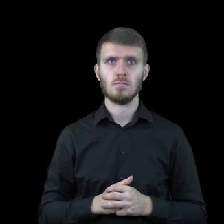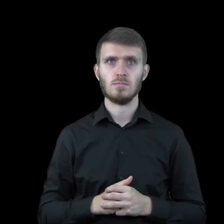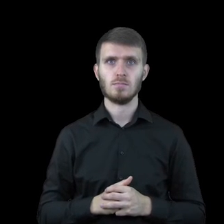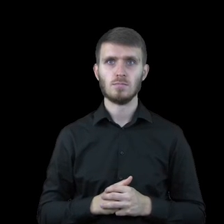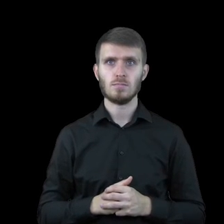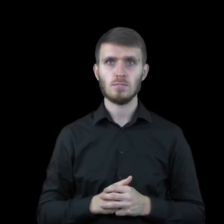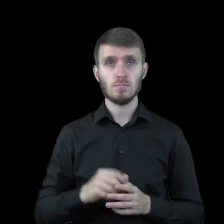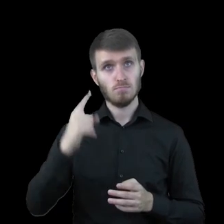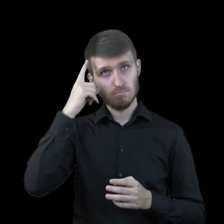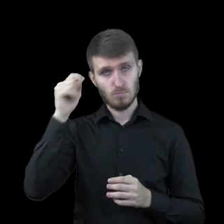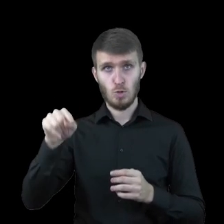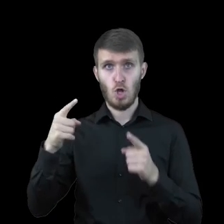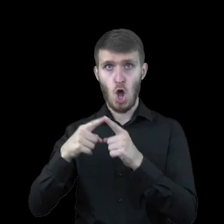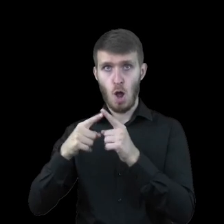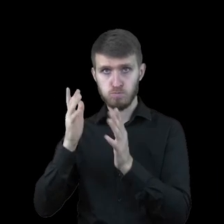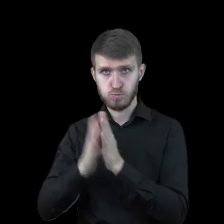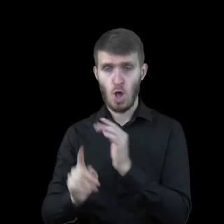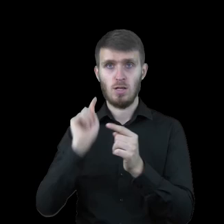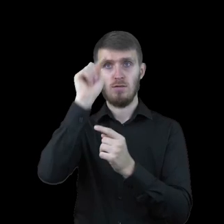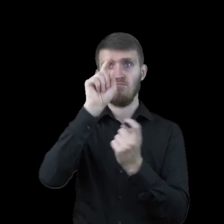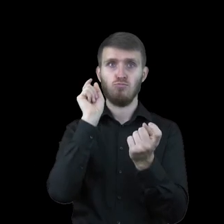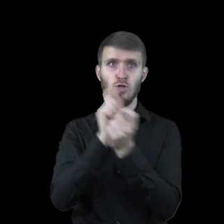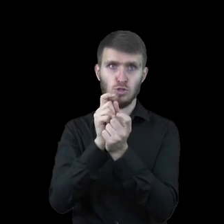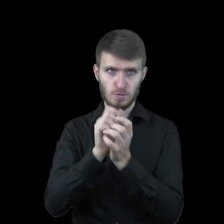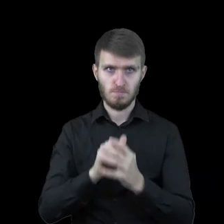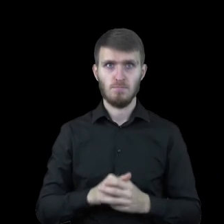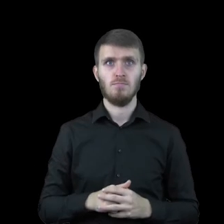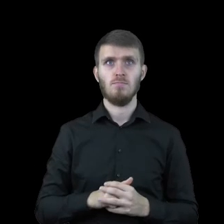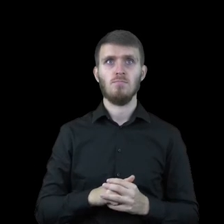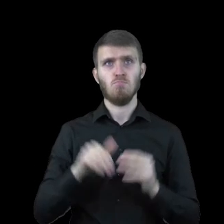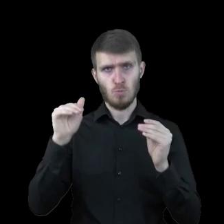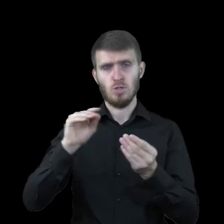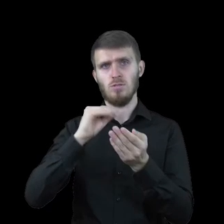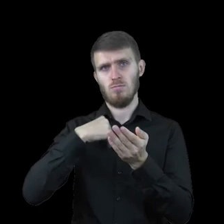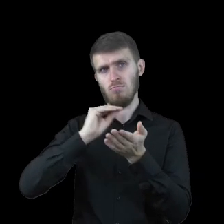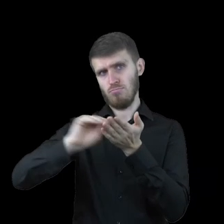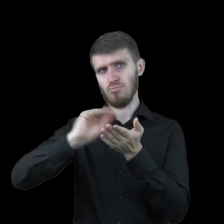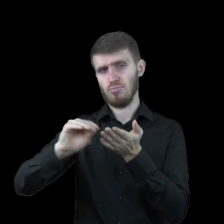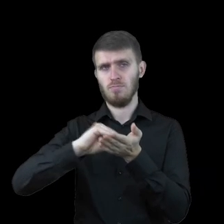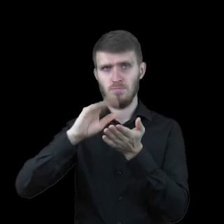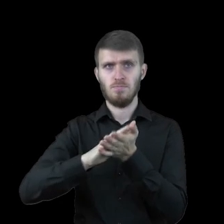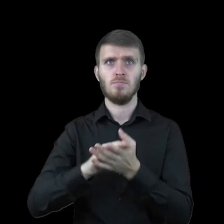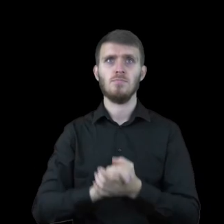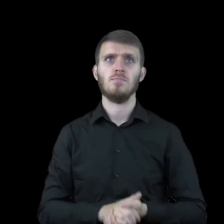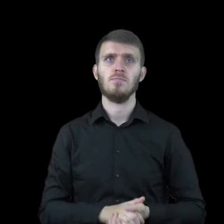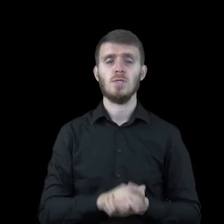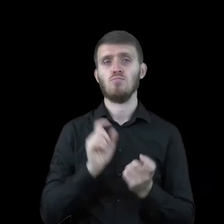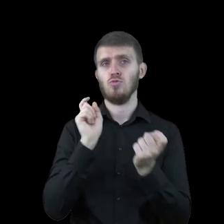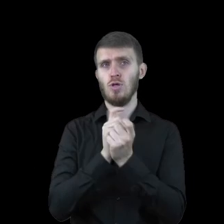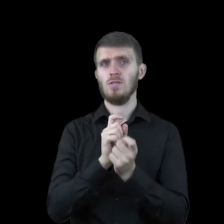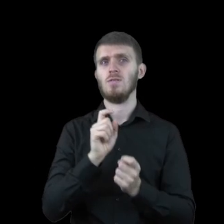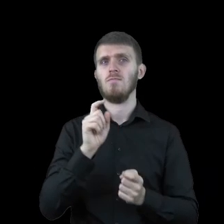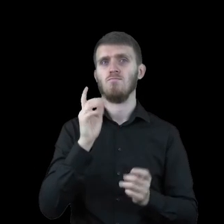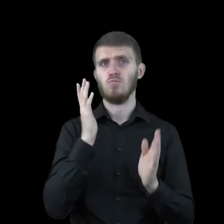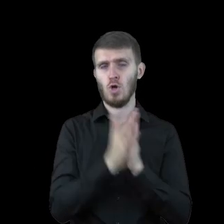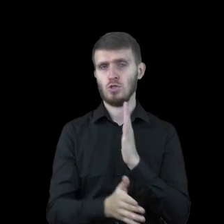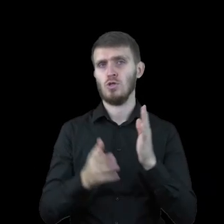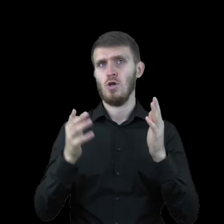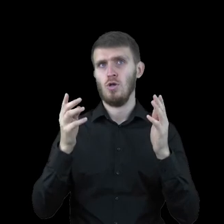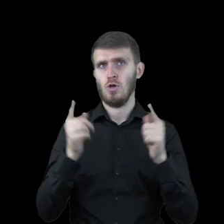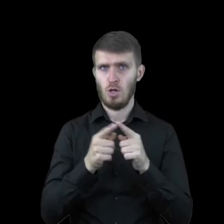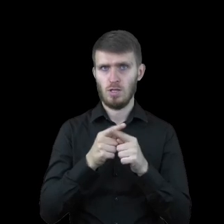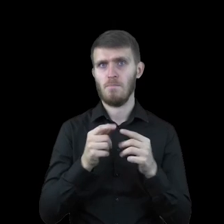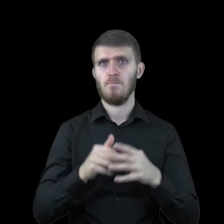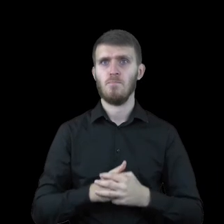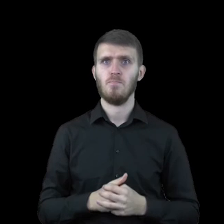z twierdzenia Pitagorasa. I pamiętamy, że to jest kąt prosty, a to jest nasza przeciwprostokątna.